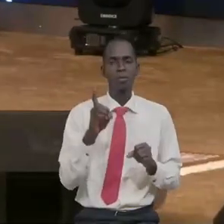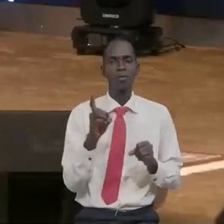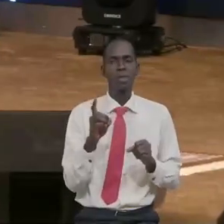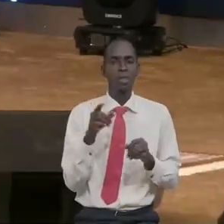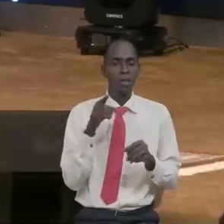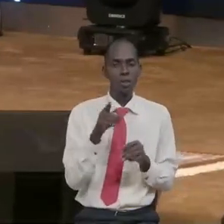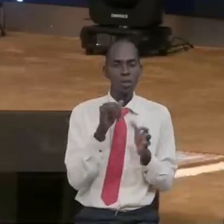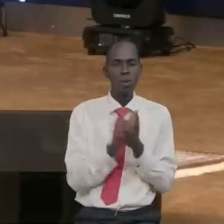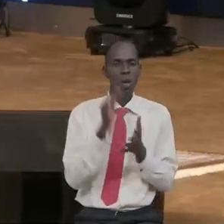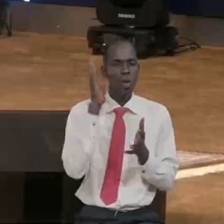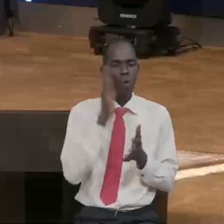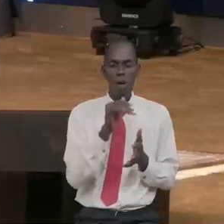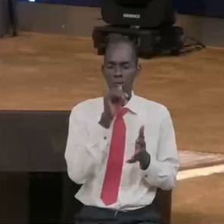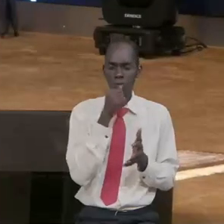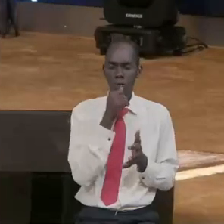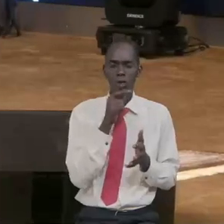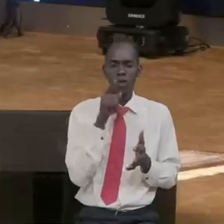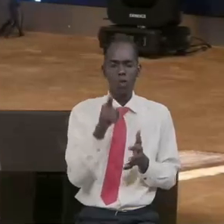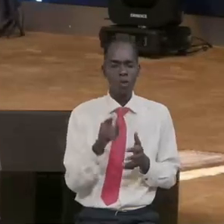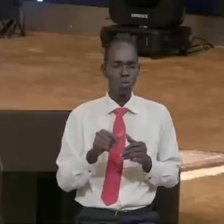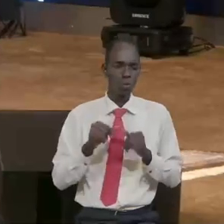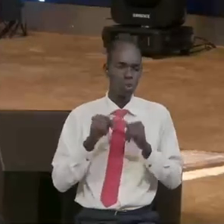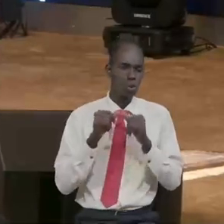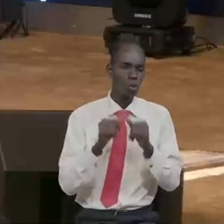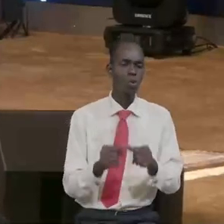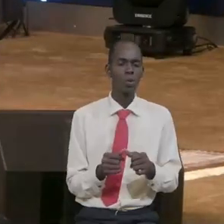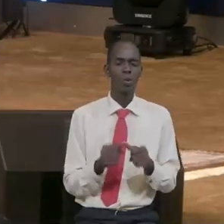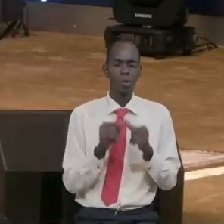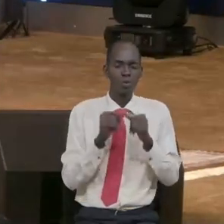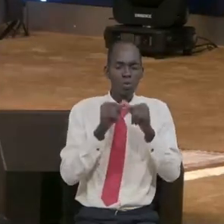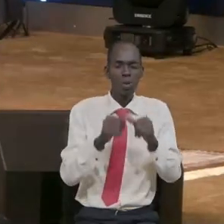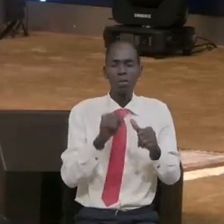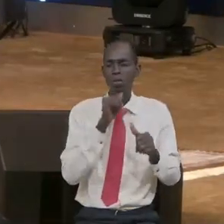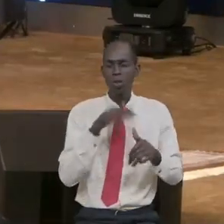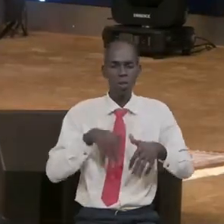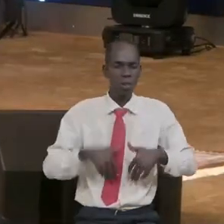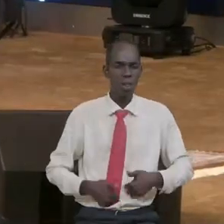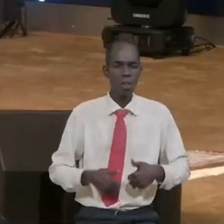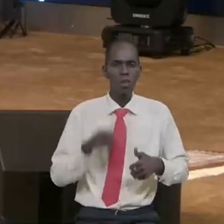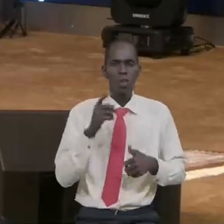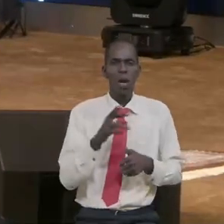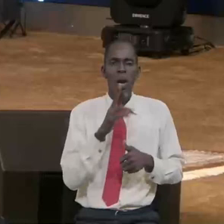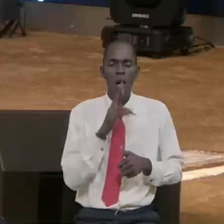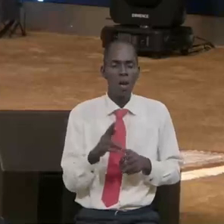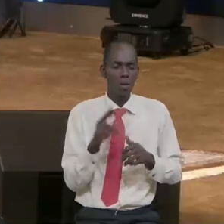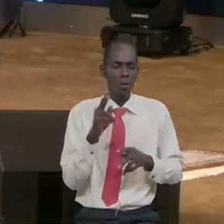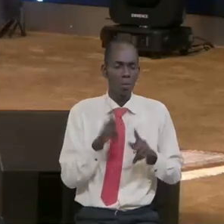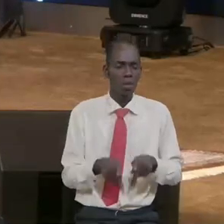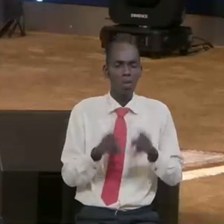qui persévérera, vous allez continuer de persévérer sans vous fatiguer. Vous êtes une